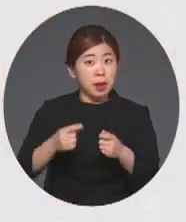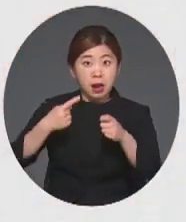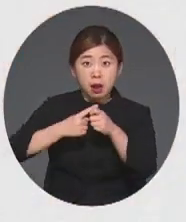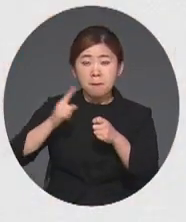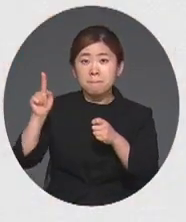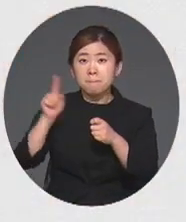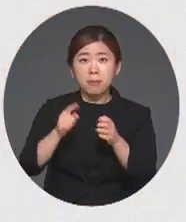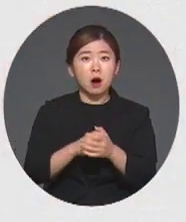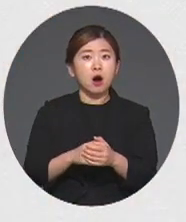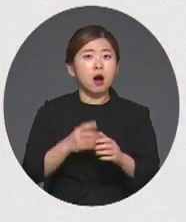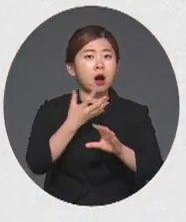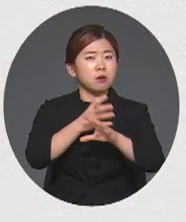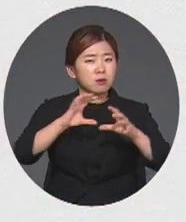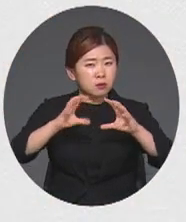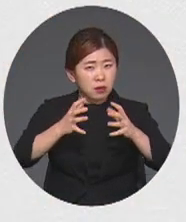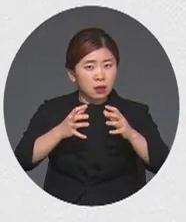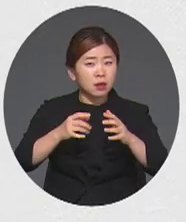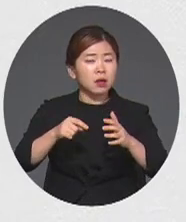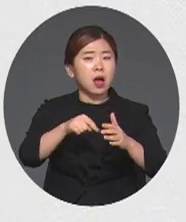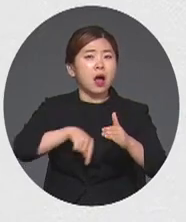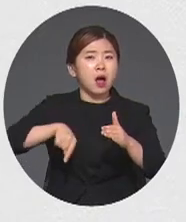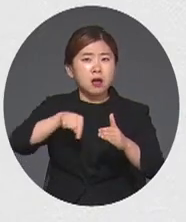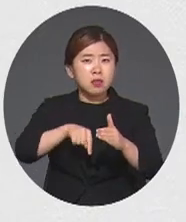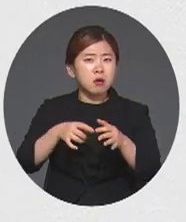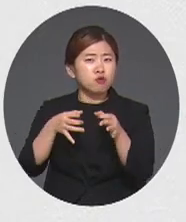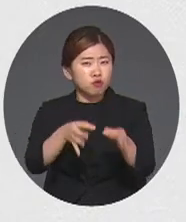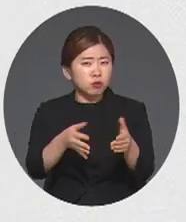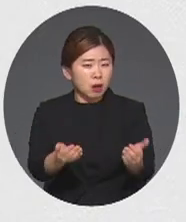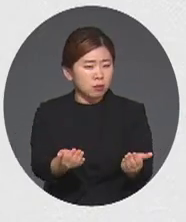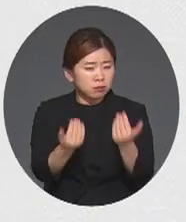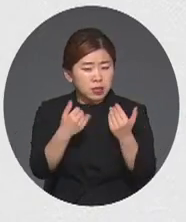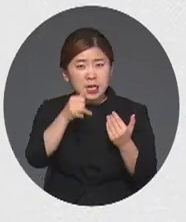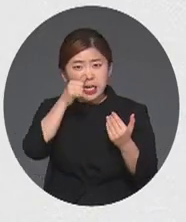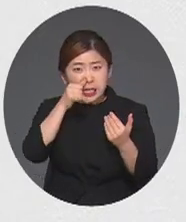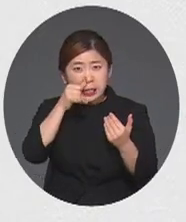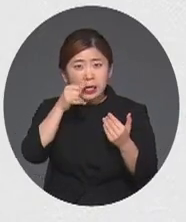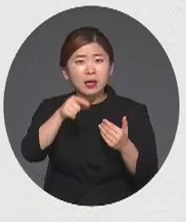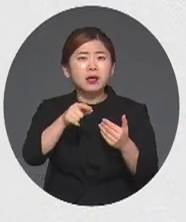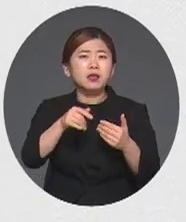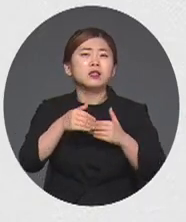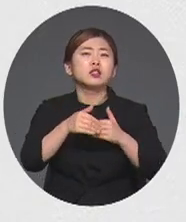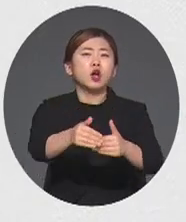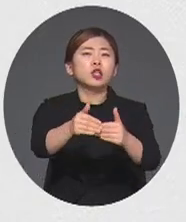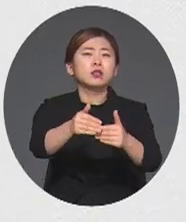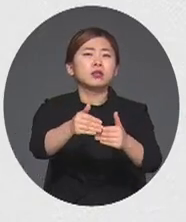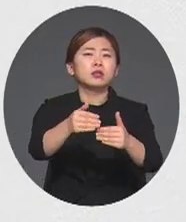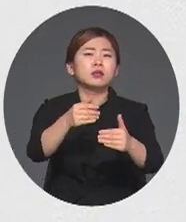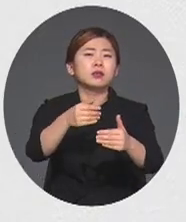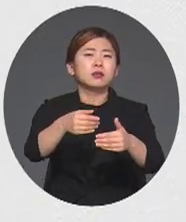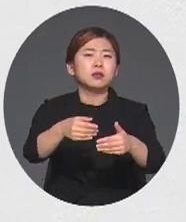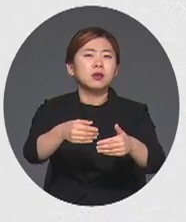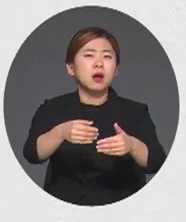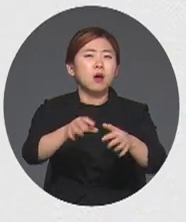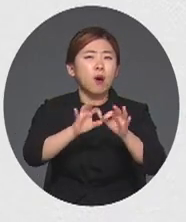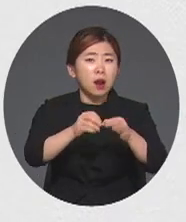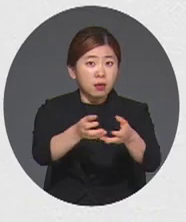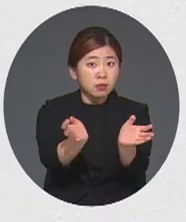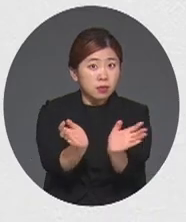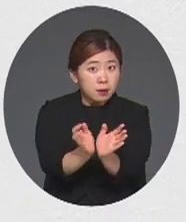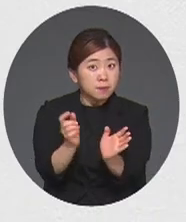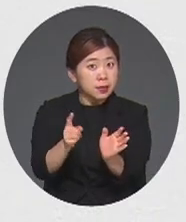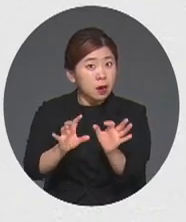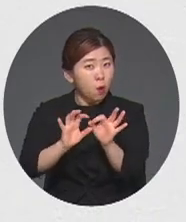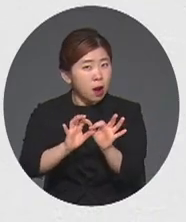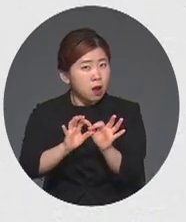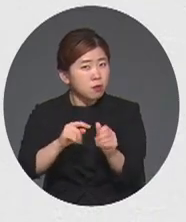1단계로 국내외 투자 유치를 전담하는 기관 설립을 추진할 TF와 자문기구를 올해 하반기에 설치하고